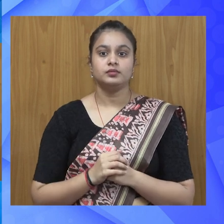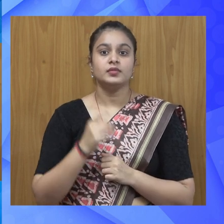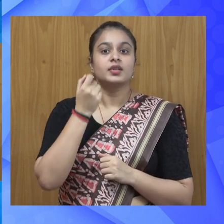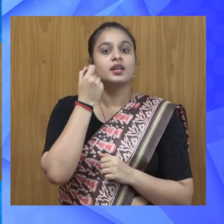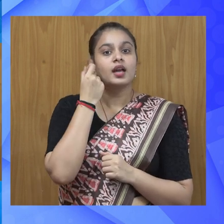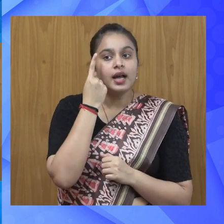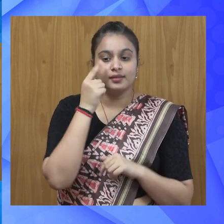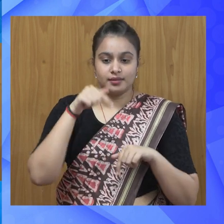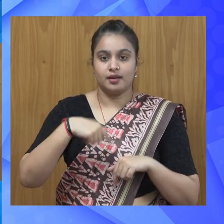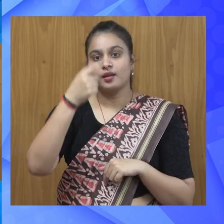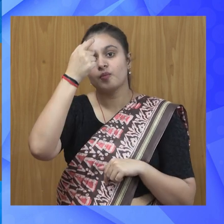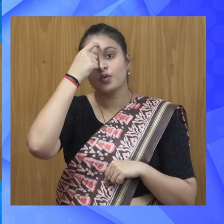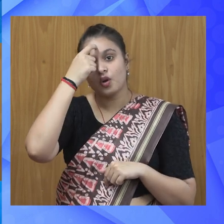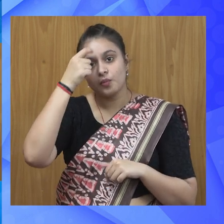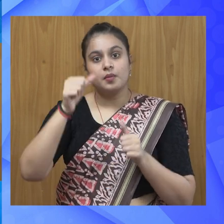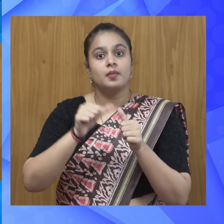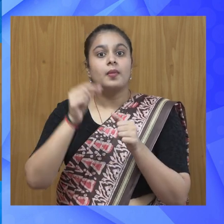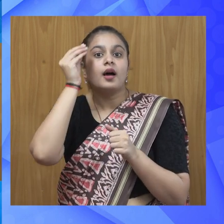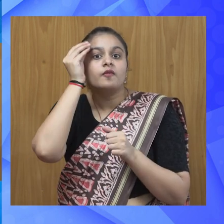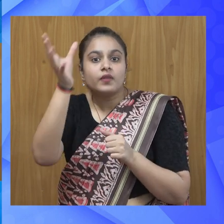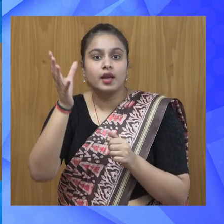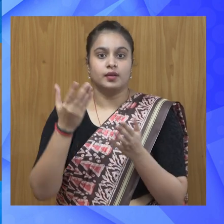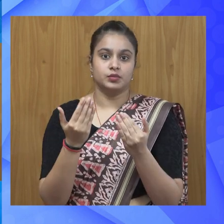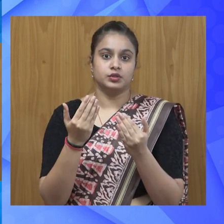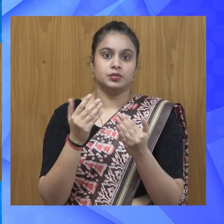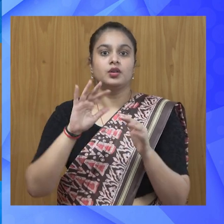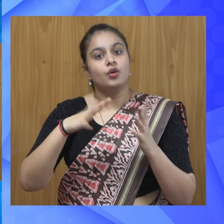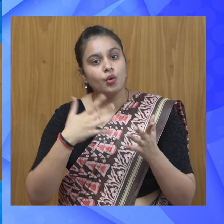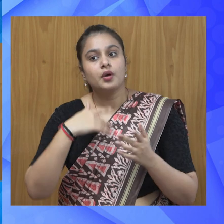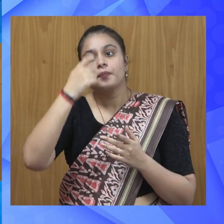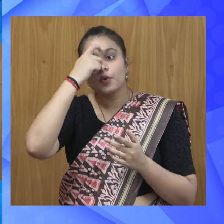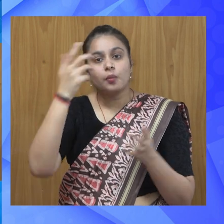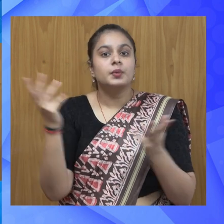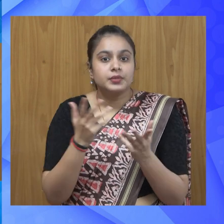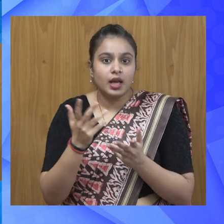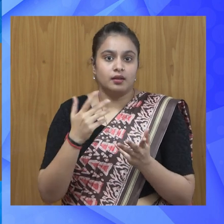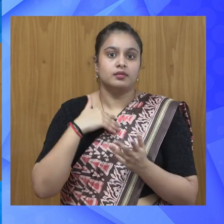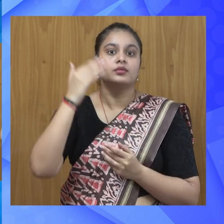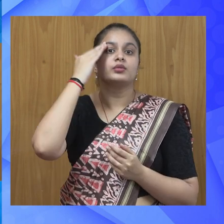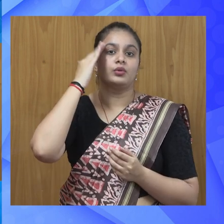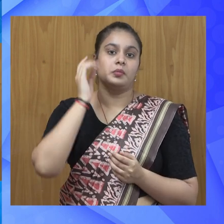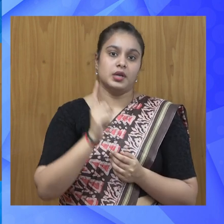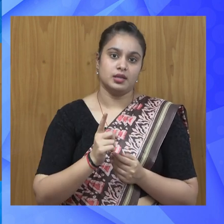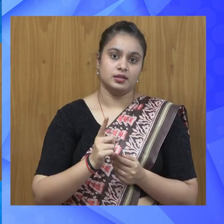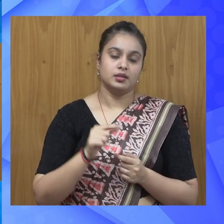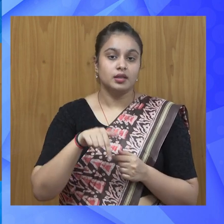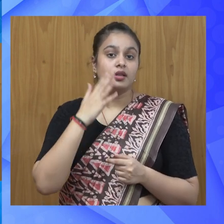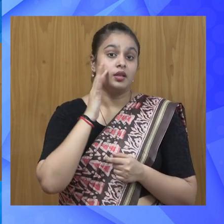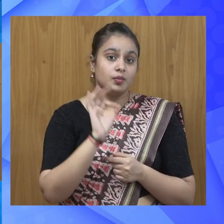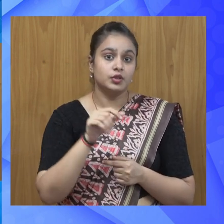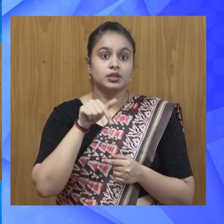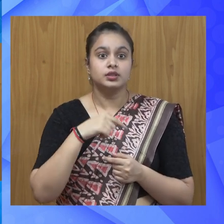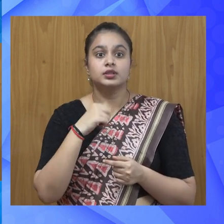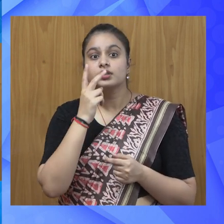कि ये एक प्रॉब्लम है, टू बी अवेयर ऑफ द प्रॉब्लम एंड टेकिंग चार्ज ऑफ आई थिंक ये बहुत इम्पोर्टेंट चीज है, और उसको